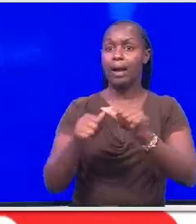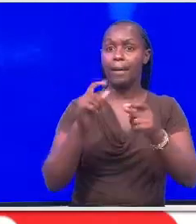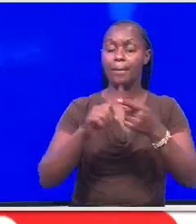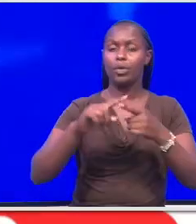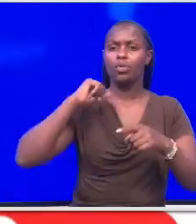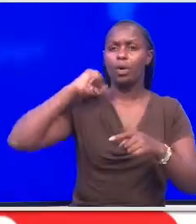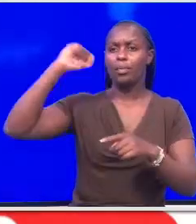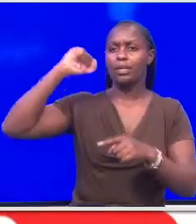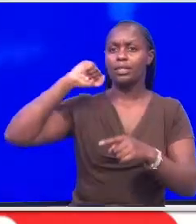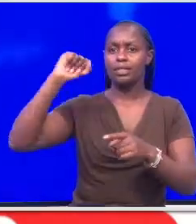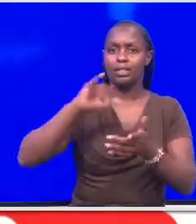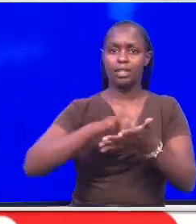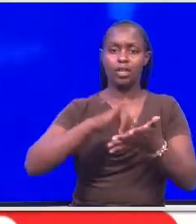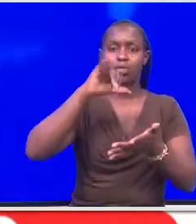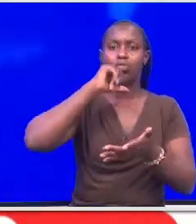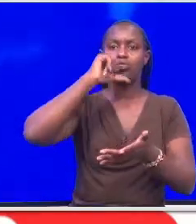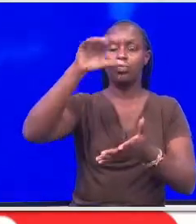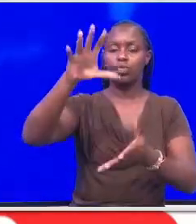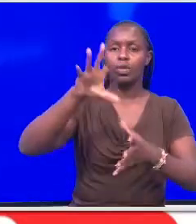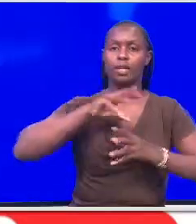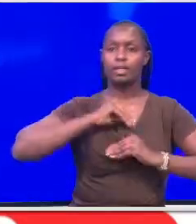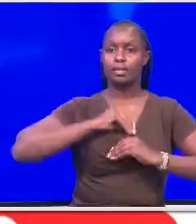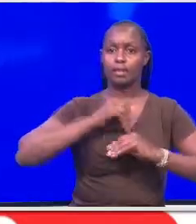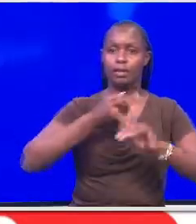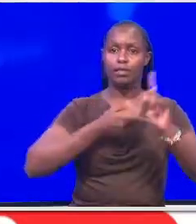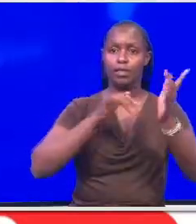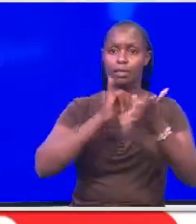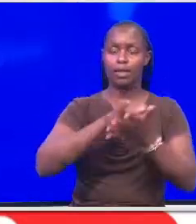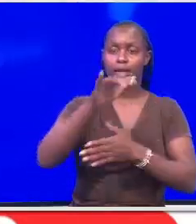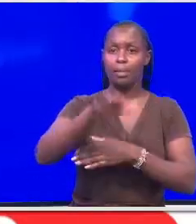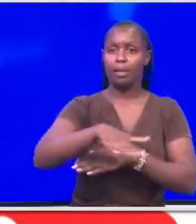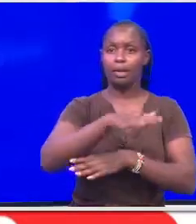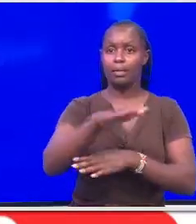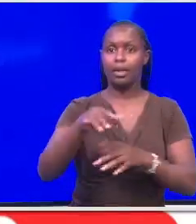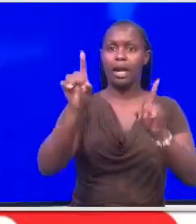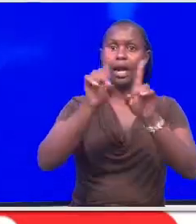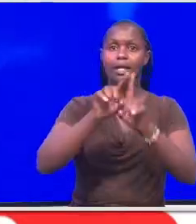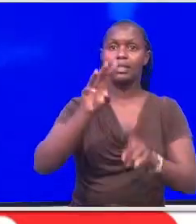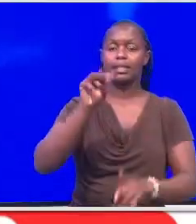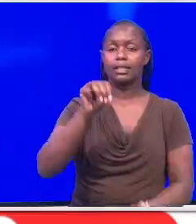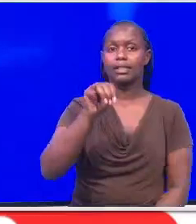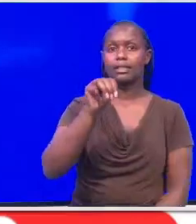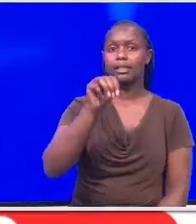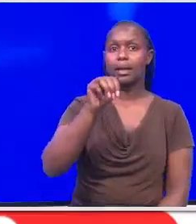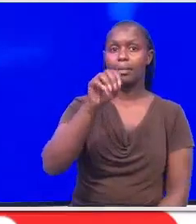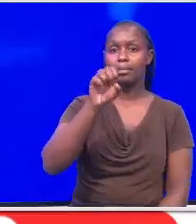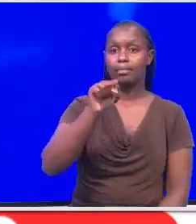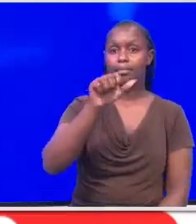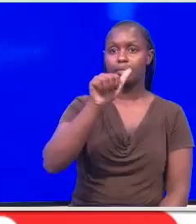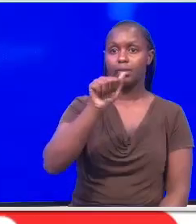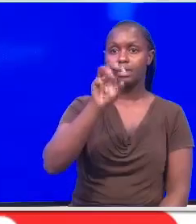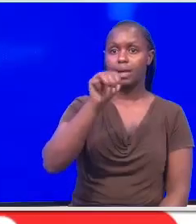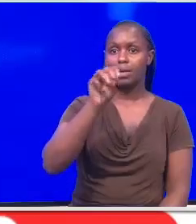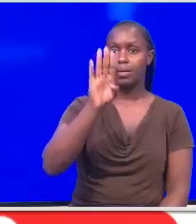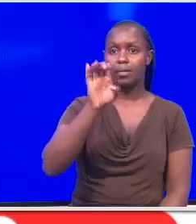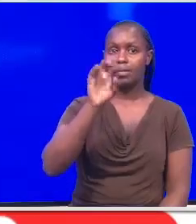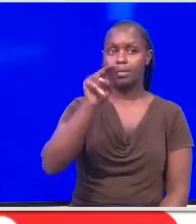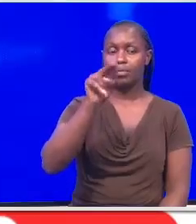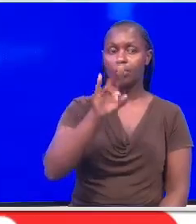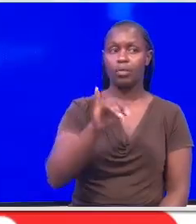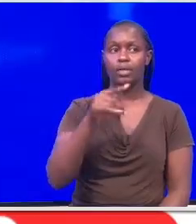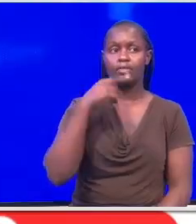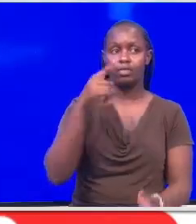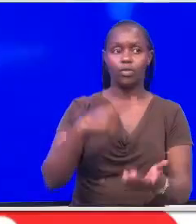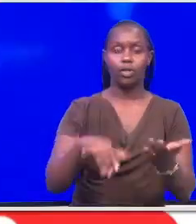mapato hazikuepukika katika hafla hiyo, huko mbunge wa Msambweni Faisal Badar akipinga mchakato wa mfumo wa ugavi wa